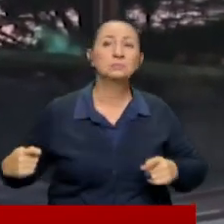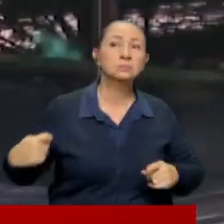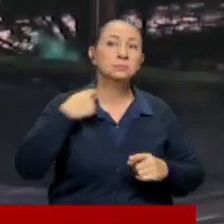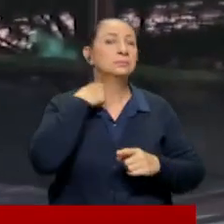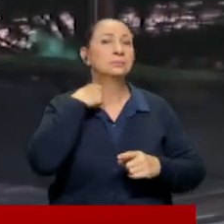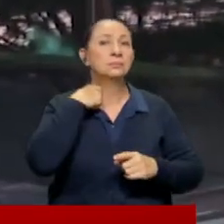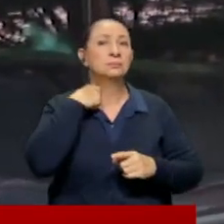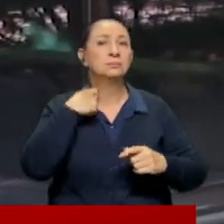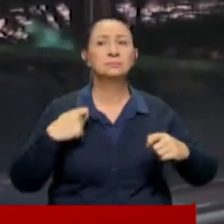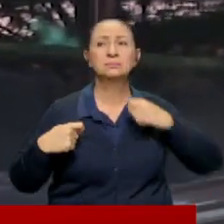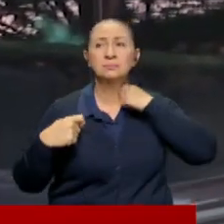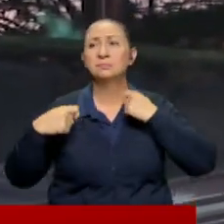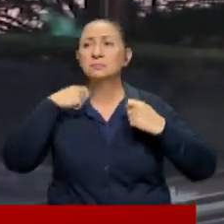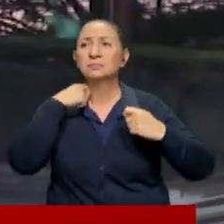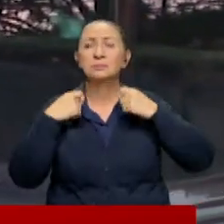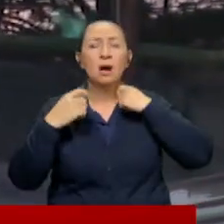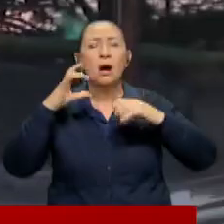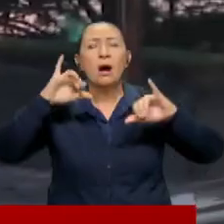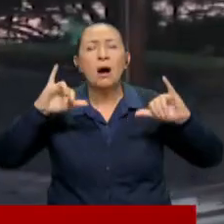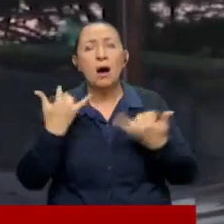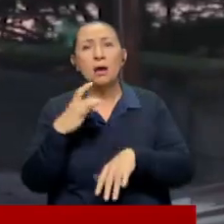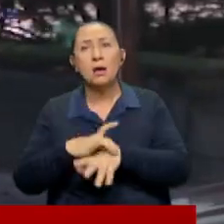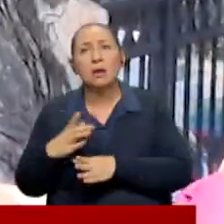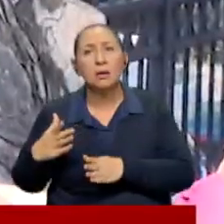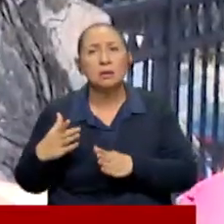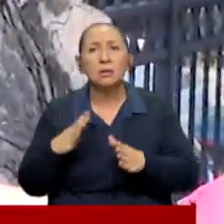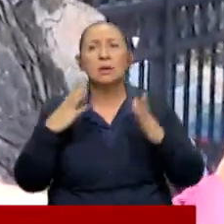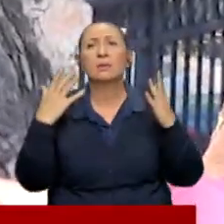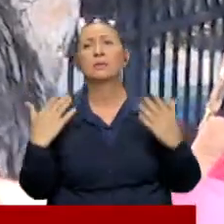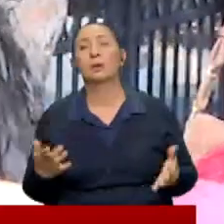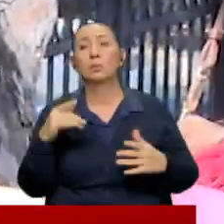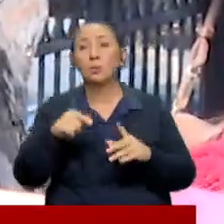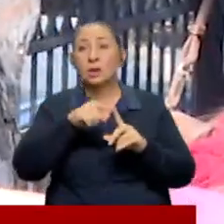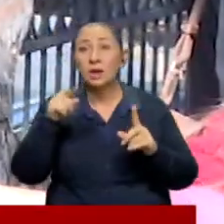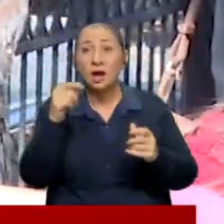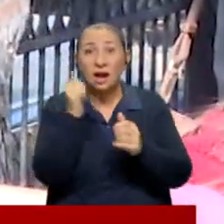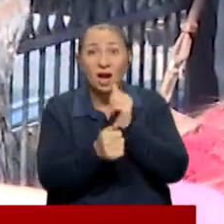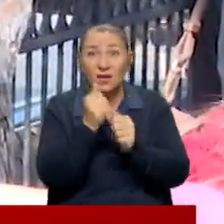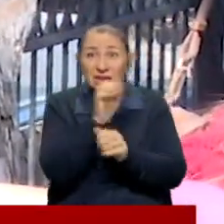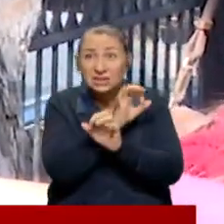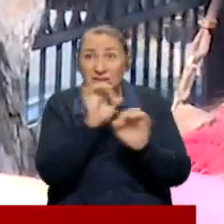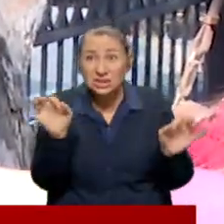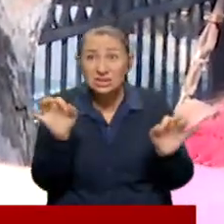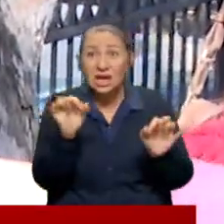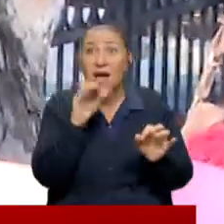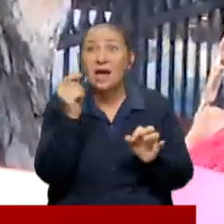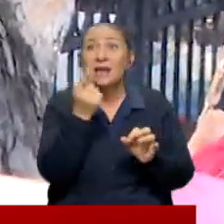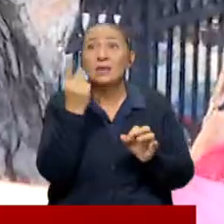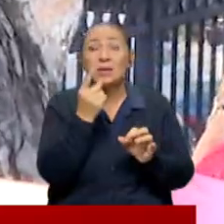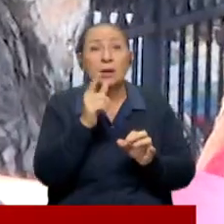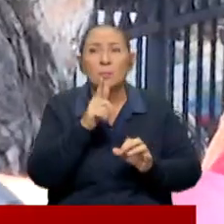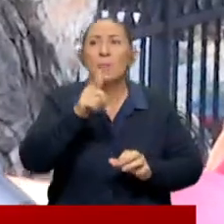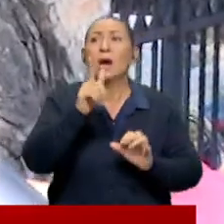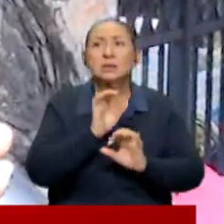aldığı darbelerle Onur Şener ağır yaralandı, yere yığıldı. Onur'un bırakın bugüne kadar kavga ettiğini, herhangi birine